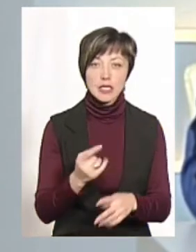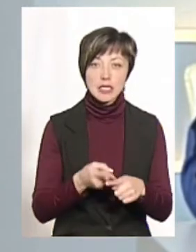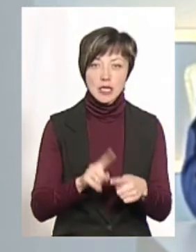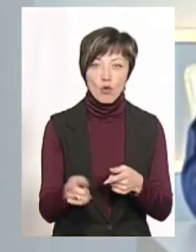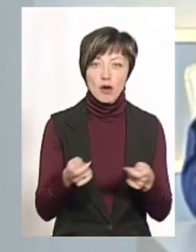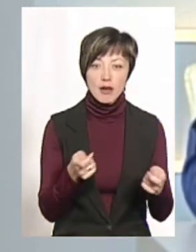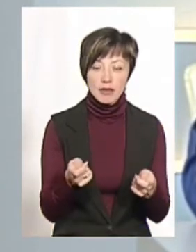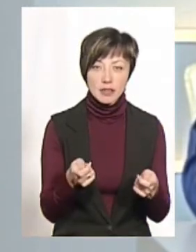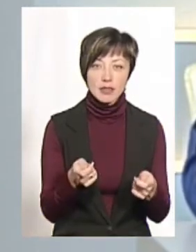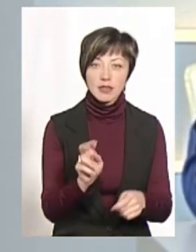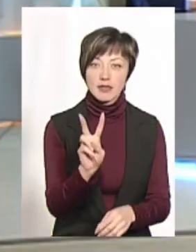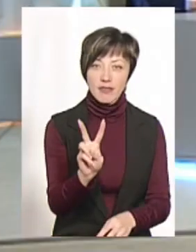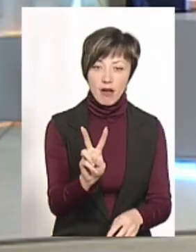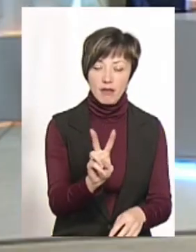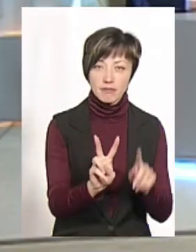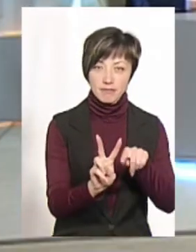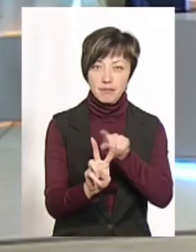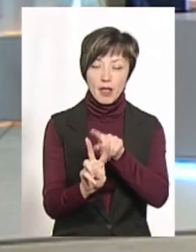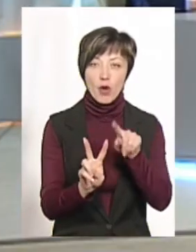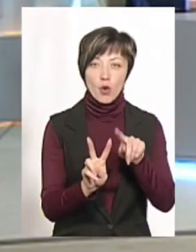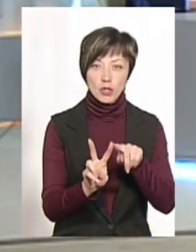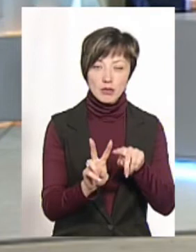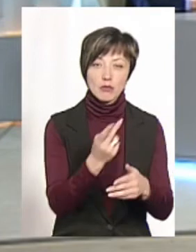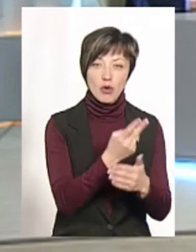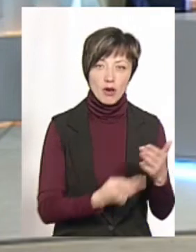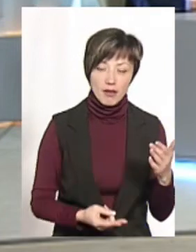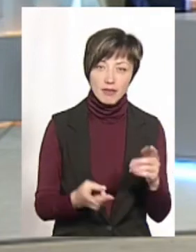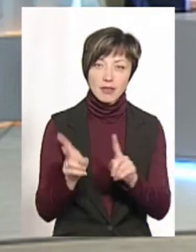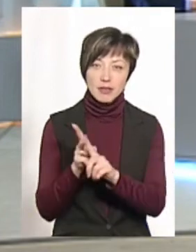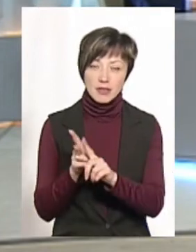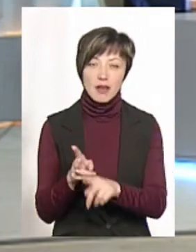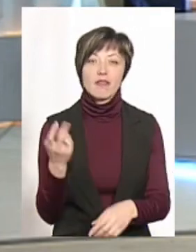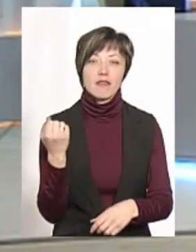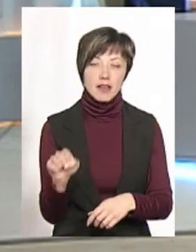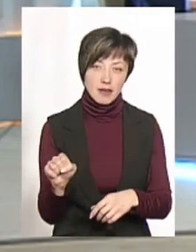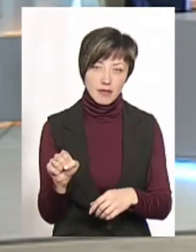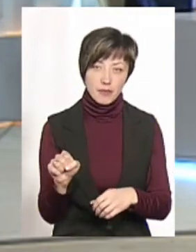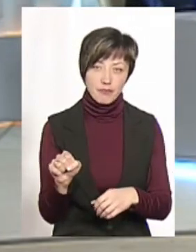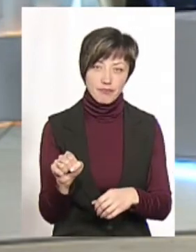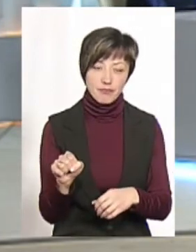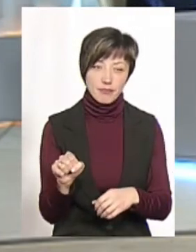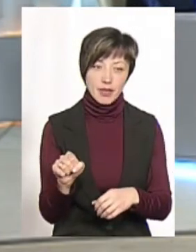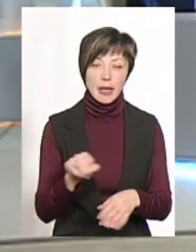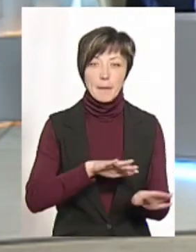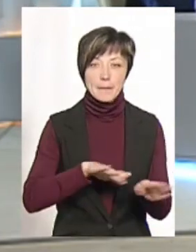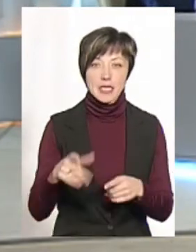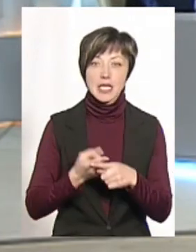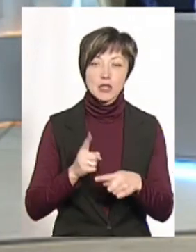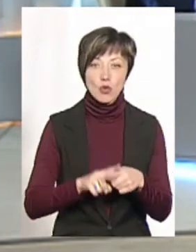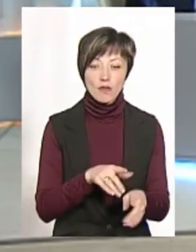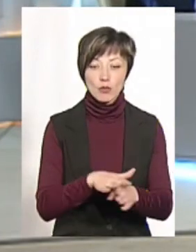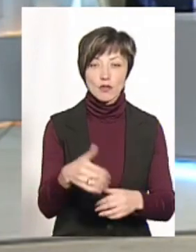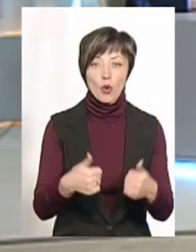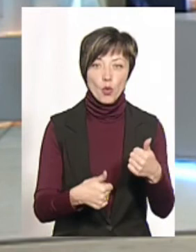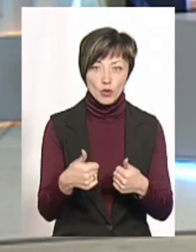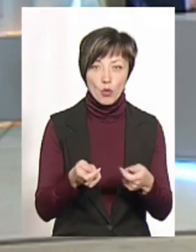цей управитель пішов на два лоти. Один лот він програв, один лот він виграв. Після того, як